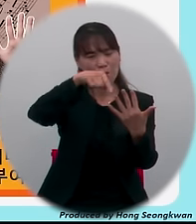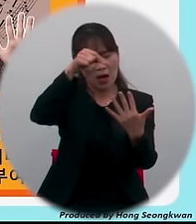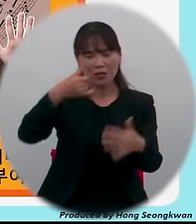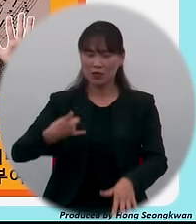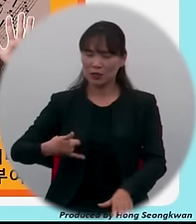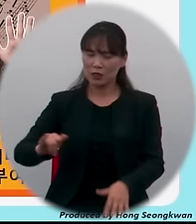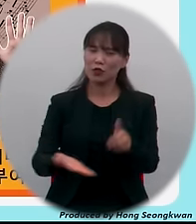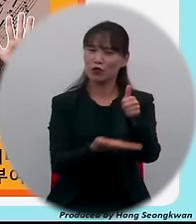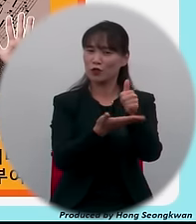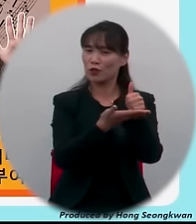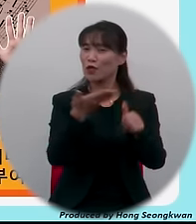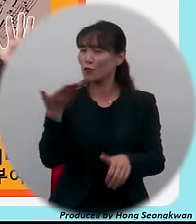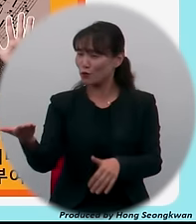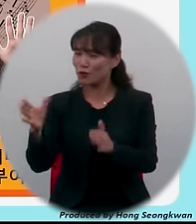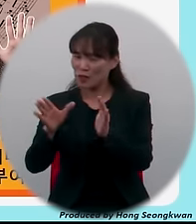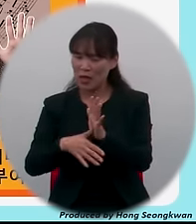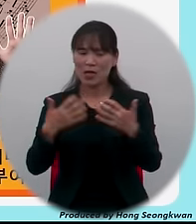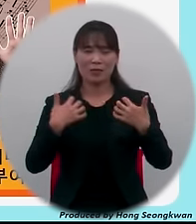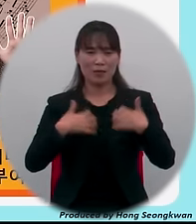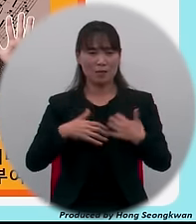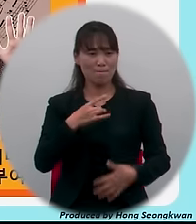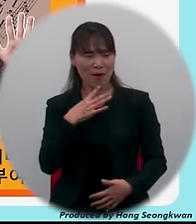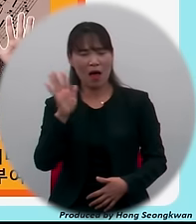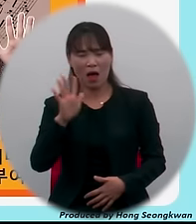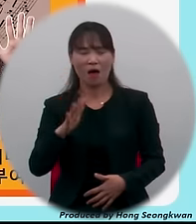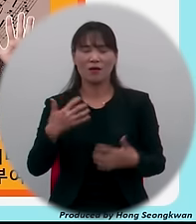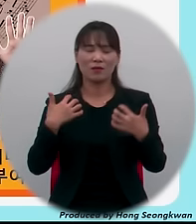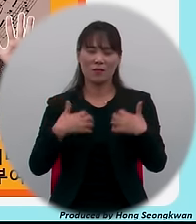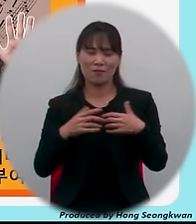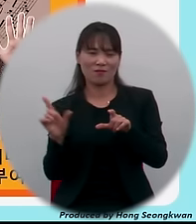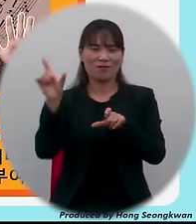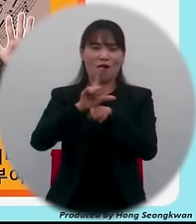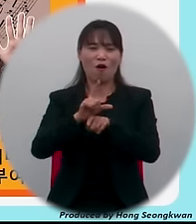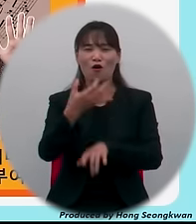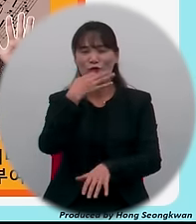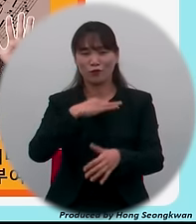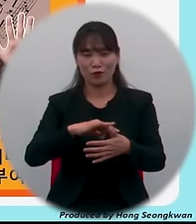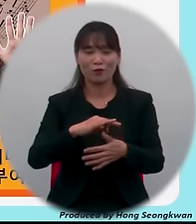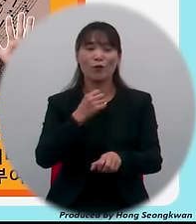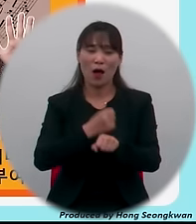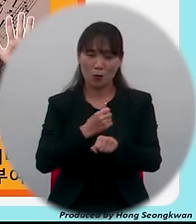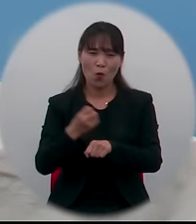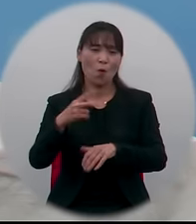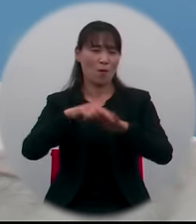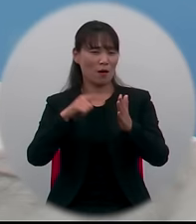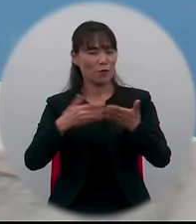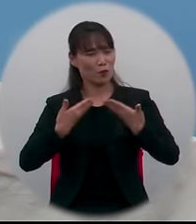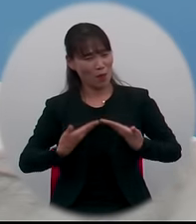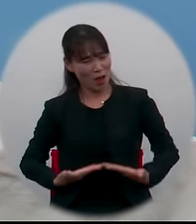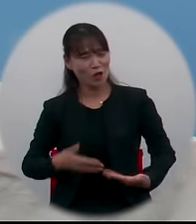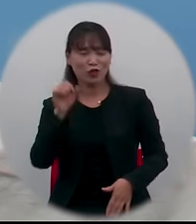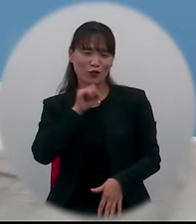영상들을 콕 찍어서 자녀들에게 추천해 주셨을 때 재미만 느끼던 아이들이 재미를 뛰어넘어서 그 안에서 유익도